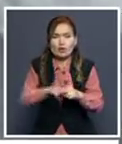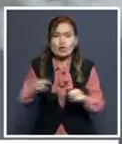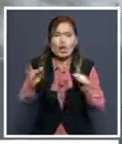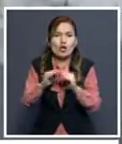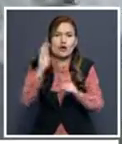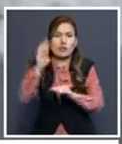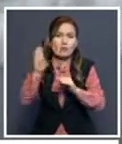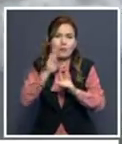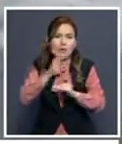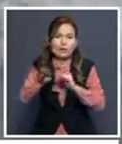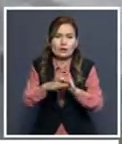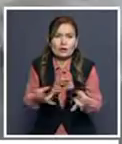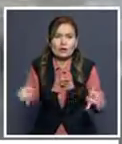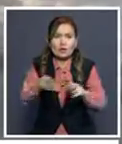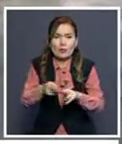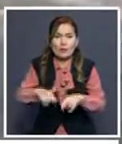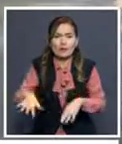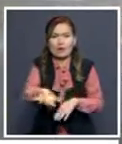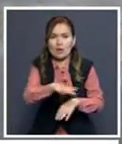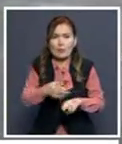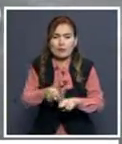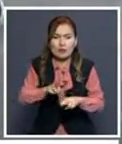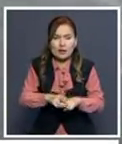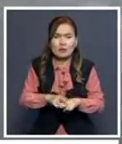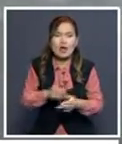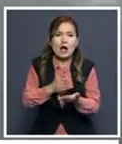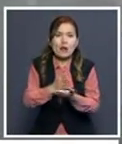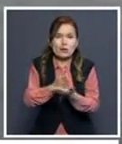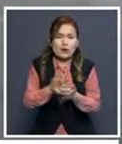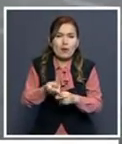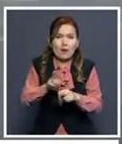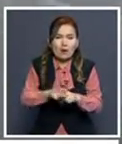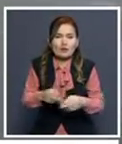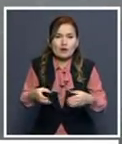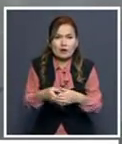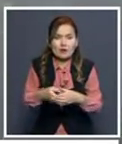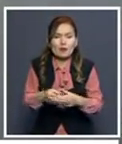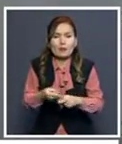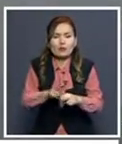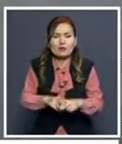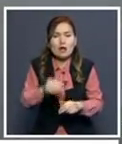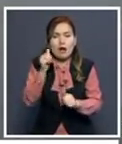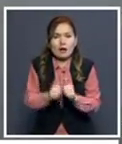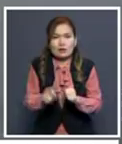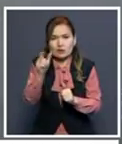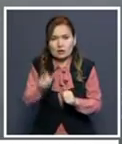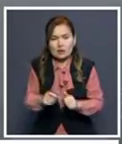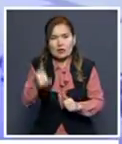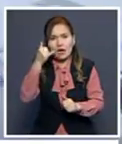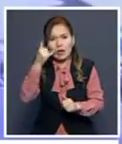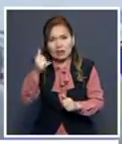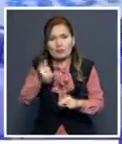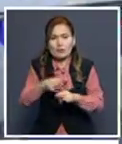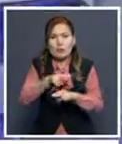кеткен. Ал жаңа оңтүстік Уэлл штатының төтенше жағдай қызметіне көмек сұрап, жүздеген тұрғын хабарласқан. 15 адам сәтті